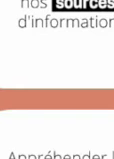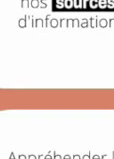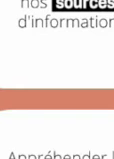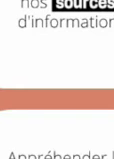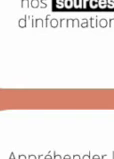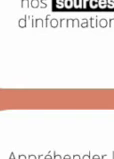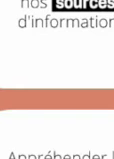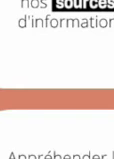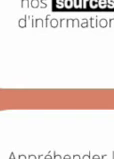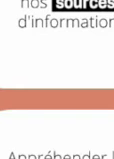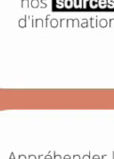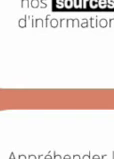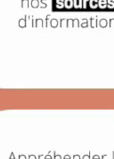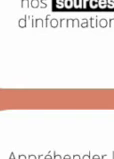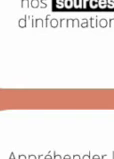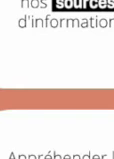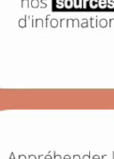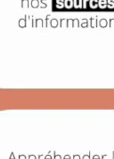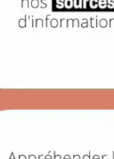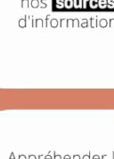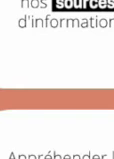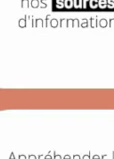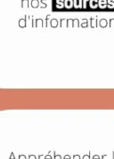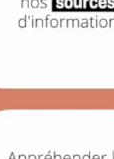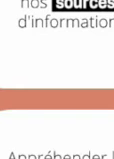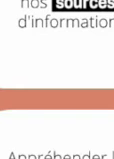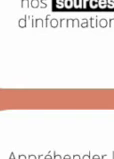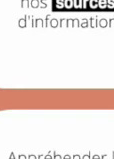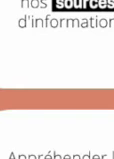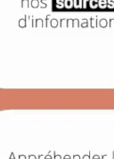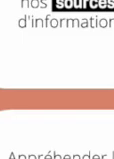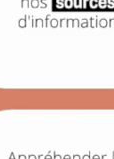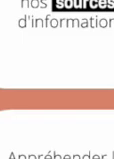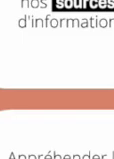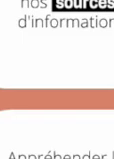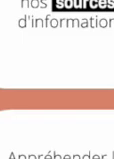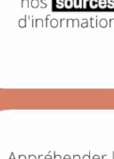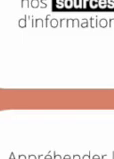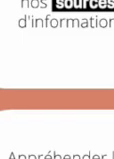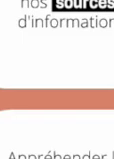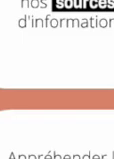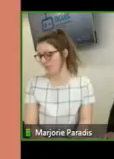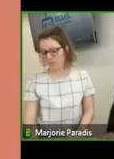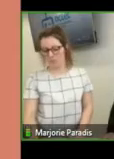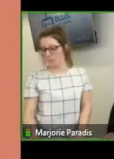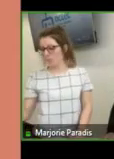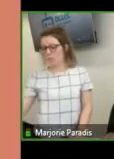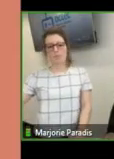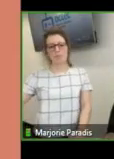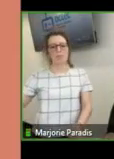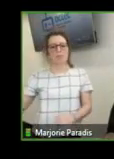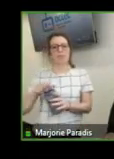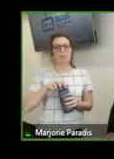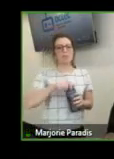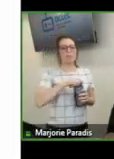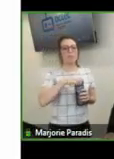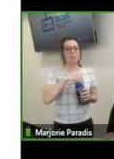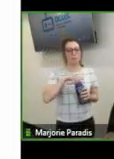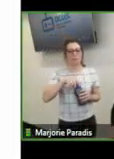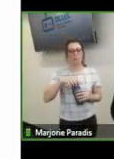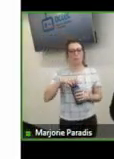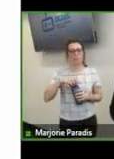être réutilisé là, à toutes les sauces dans les contextes où vous en auriez besoin. Mais on aurait envie de